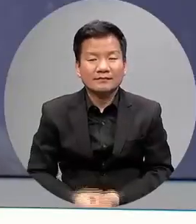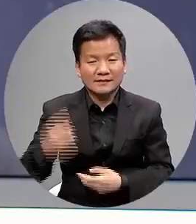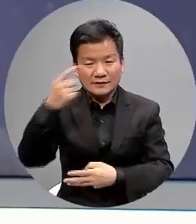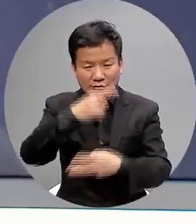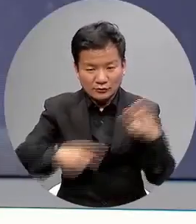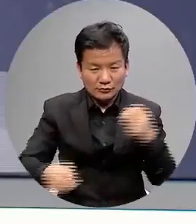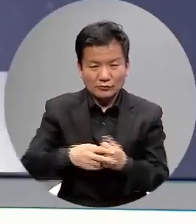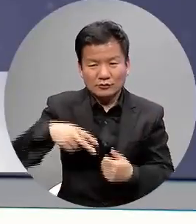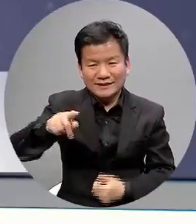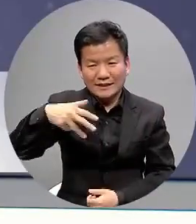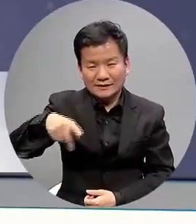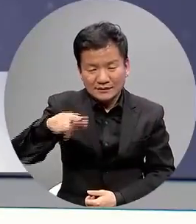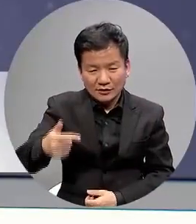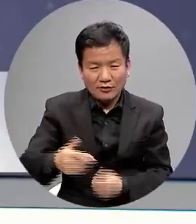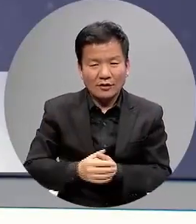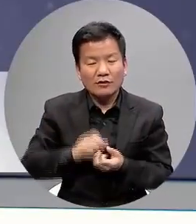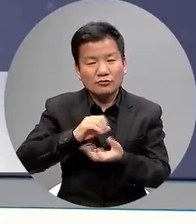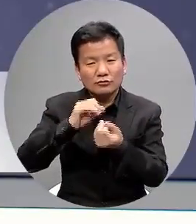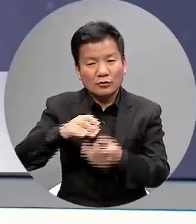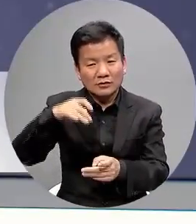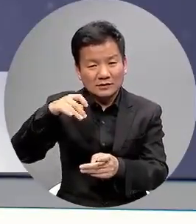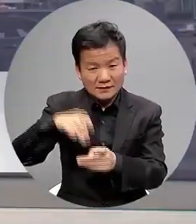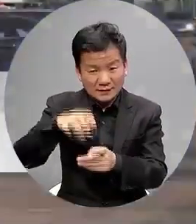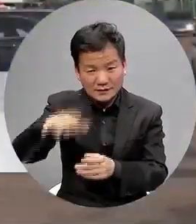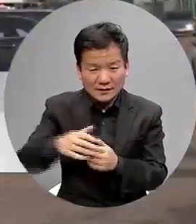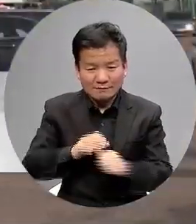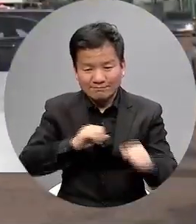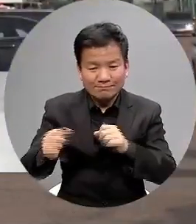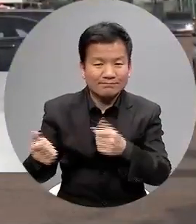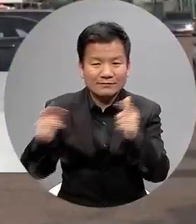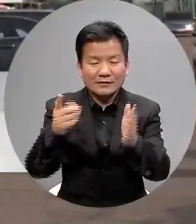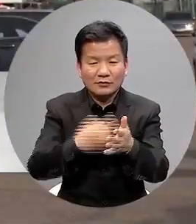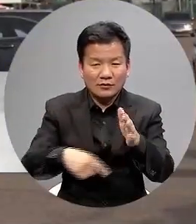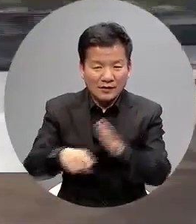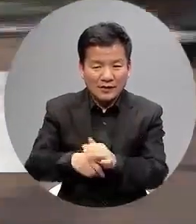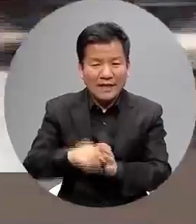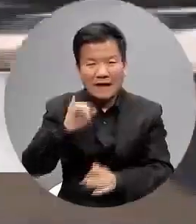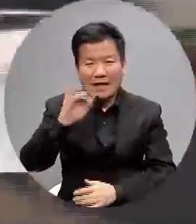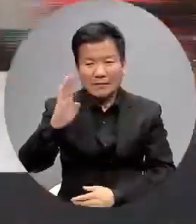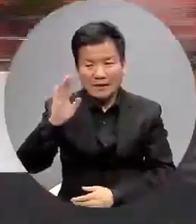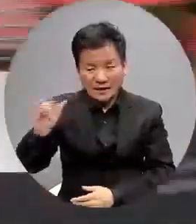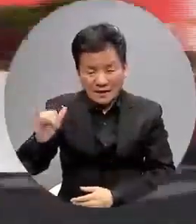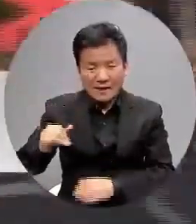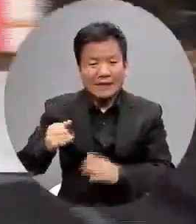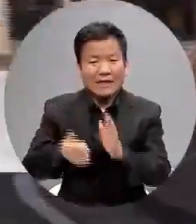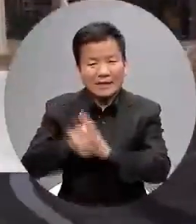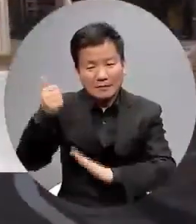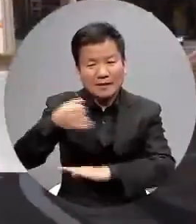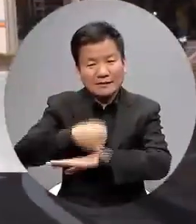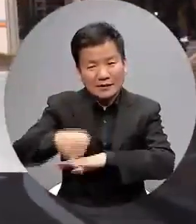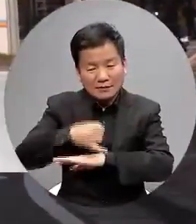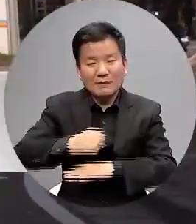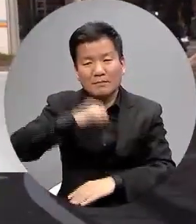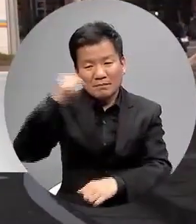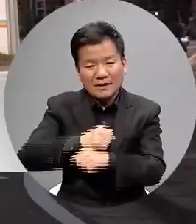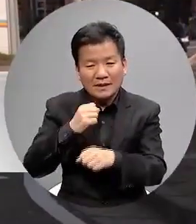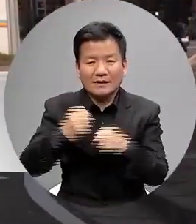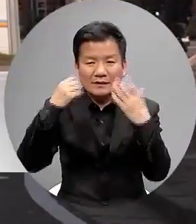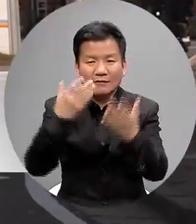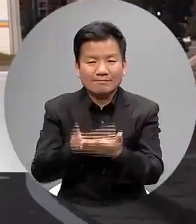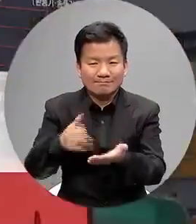청주 사천 산업용재 유통 단지가 상권 활성화를 위한 IBK 희망 디자인 사업에 선정돼 새